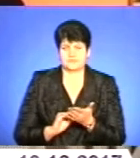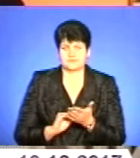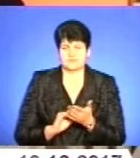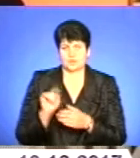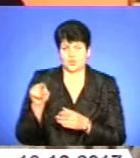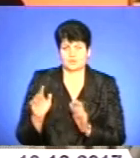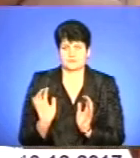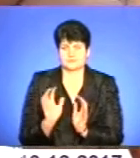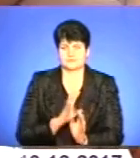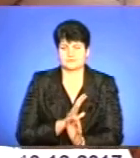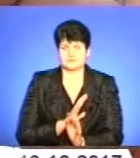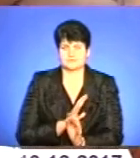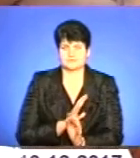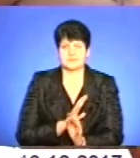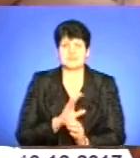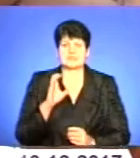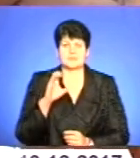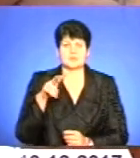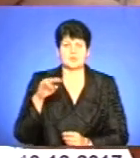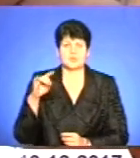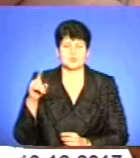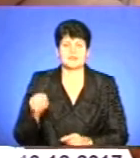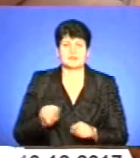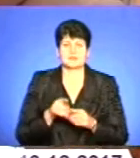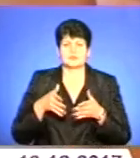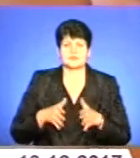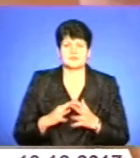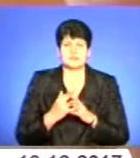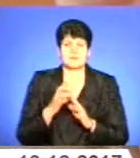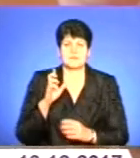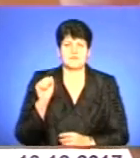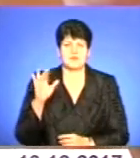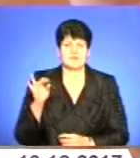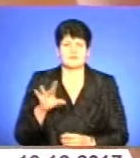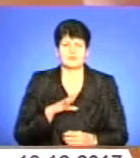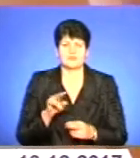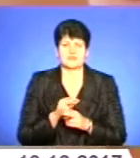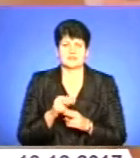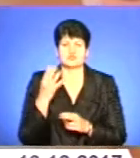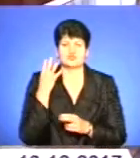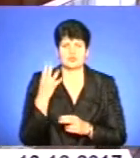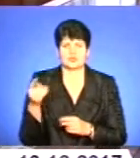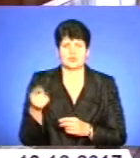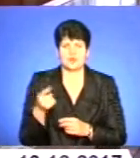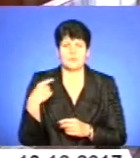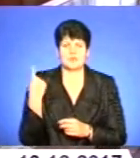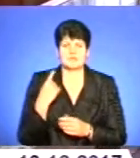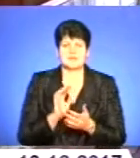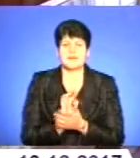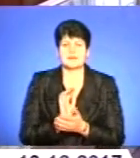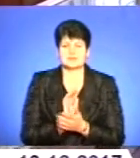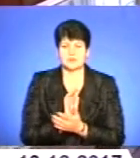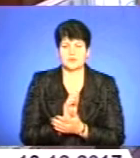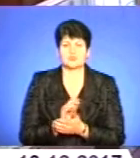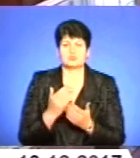тут зберігалися. Степан Слюзар – також уродженець села Баворів. Він був редактором 4 тернопільських обласних газет. До